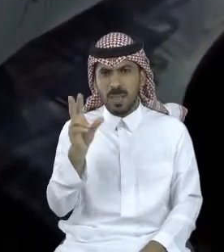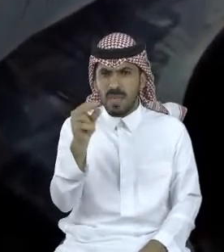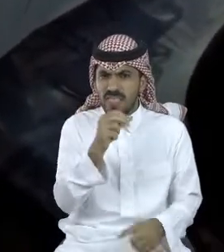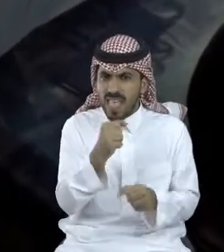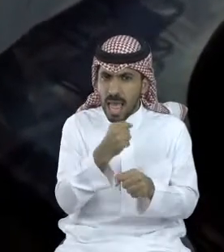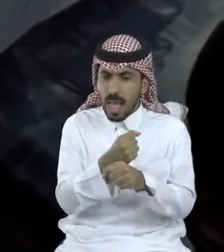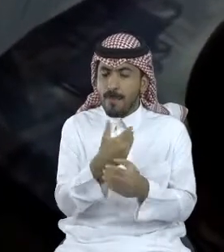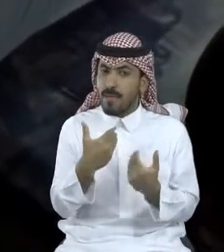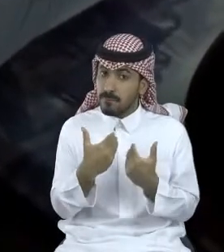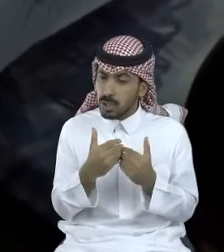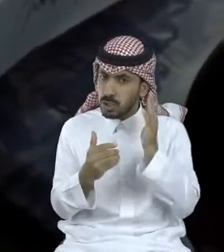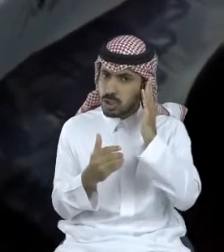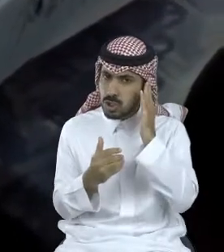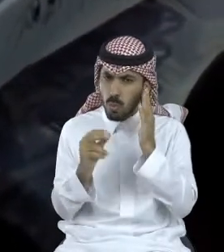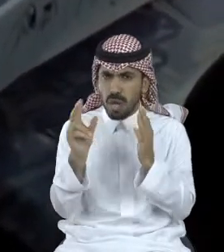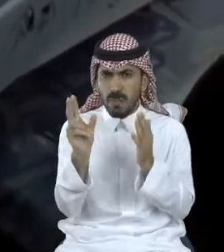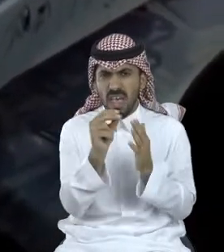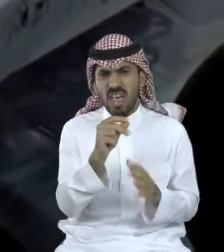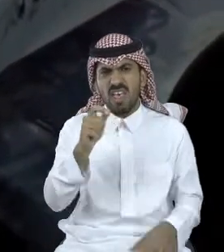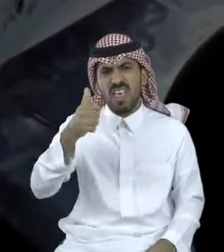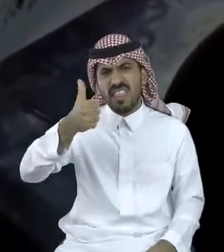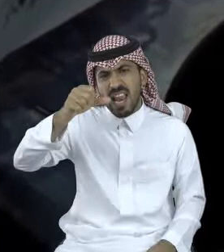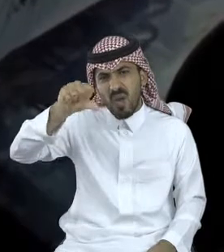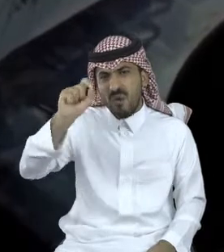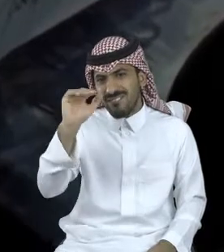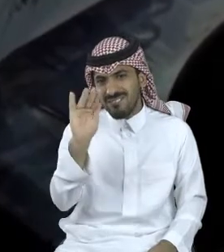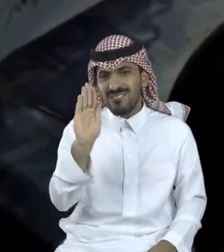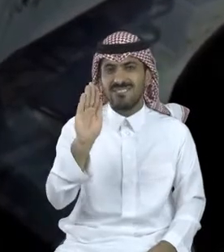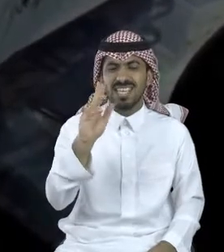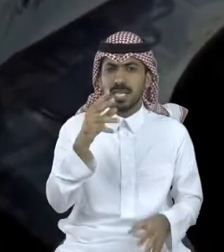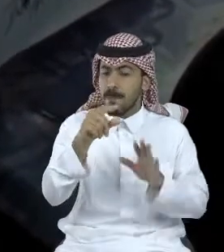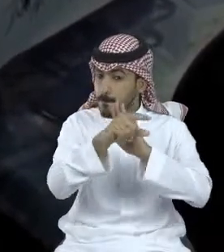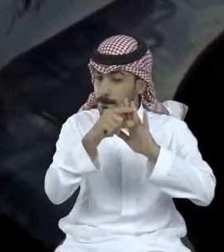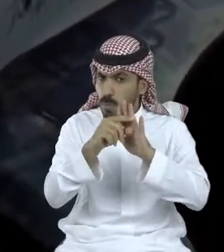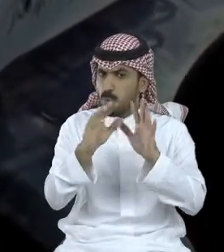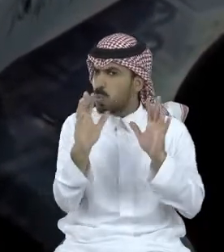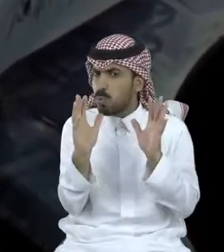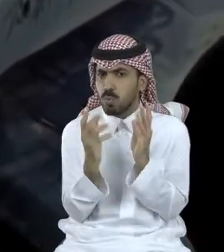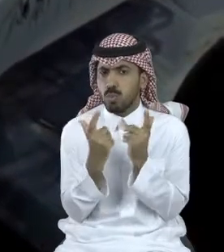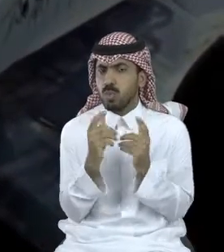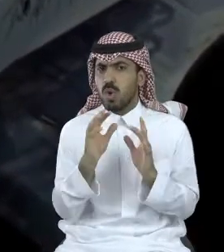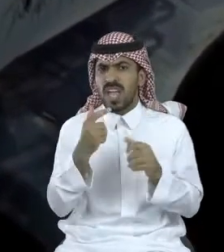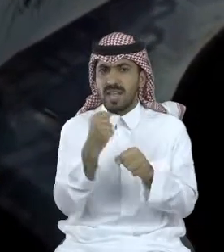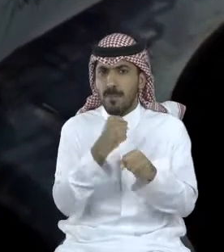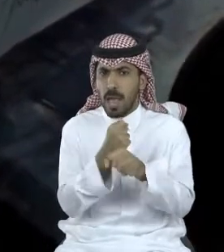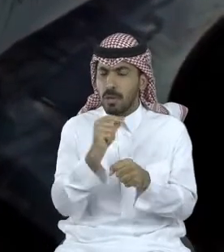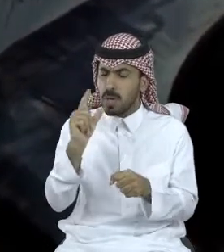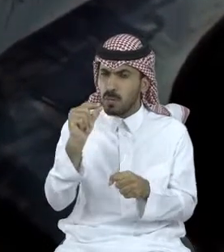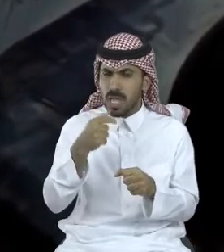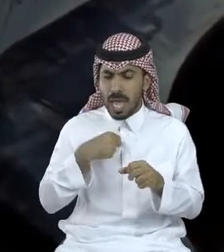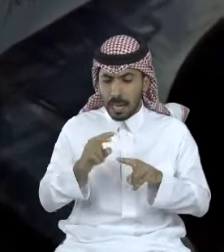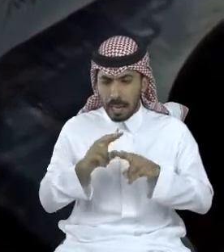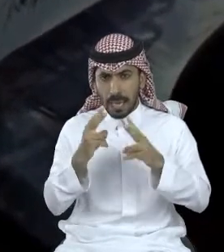تطبيقات وما تصورت أنه حيكون تطبيقات زي الأوفيس، ما الأوفيس لها علاقة في السمارت باند، ولكن هي الموضوع ليش في أوفيس؟ عشان لما تشغل مثلا باوربوينت تصير